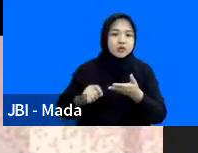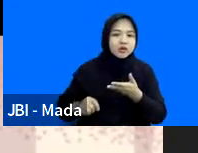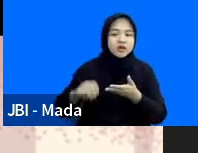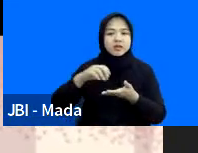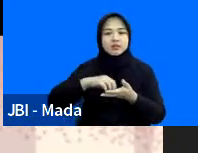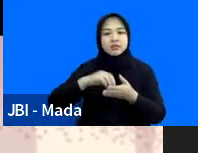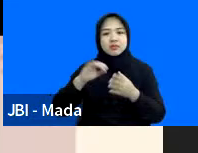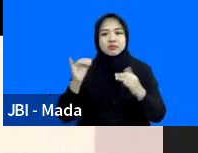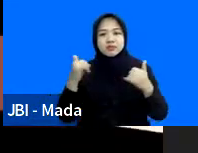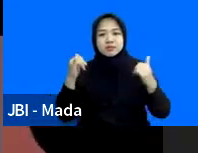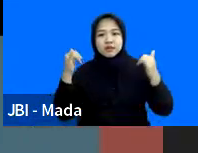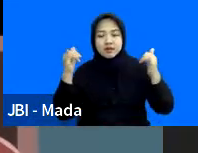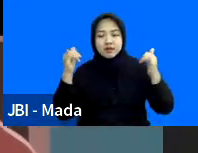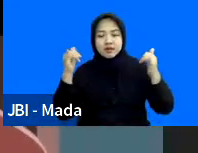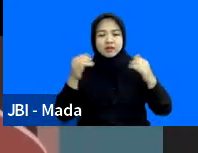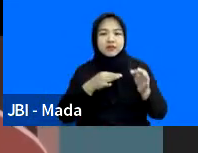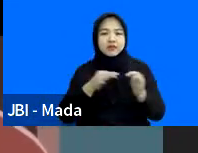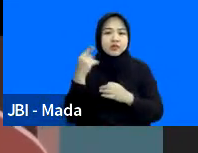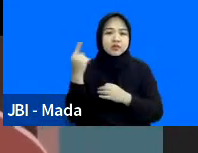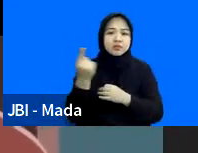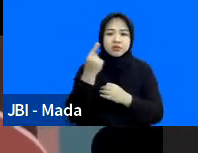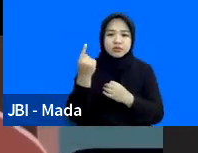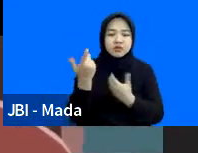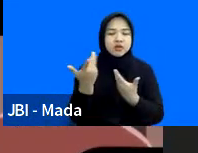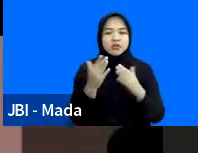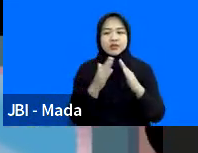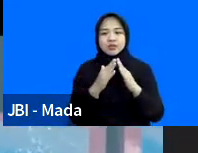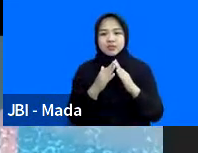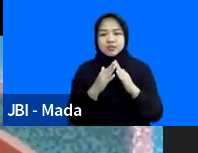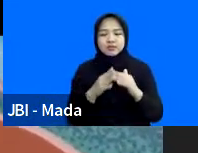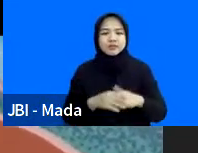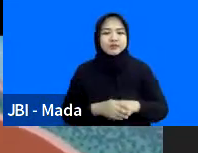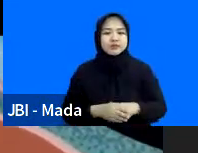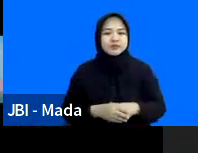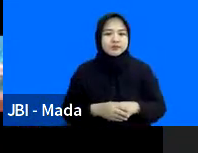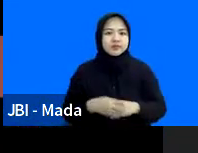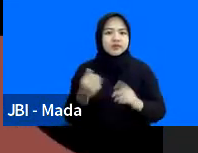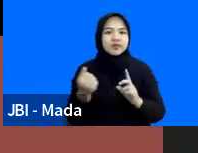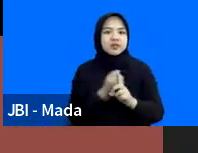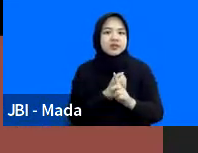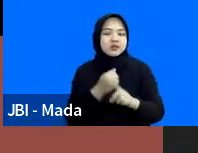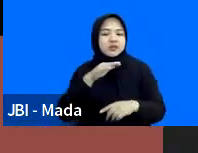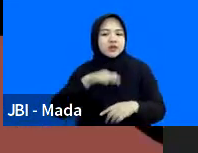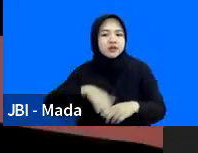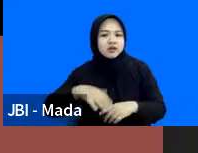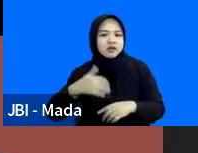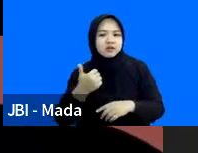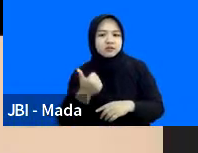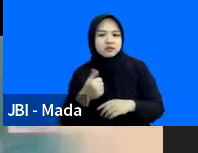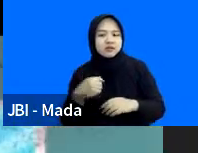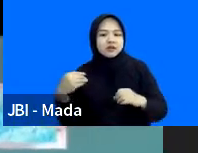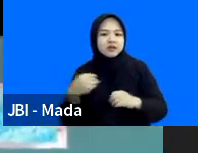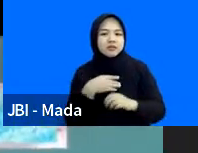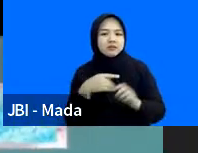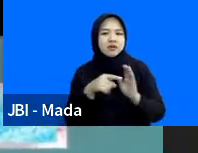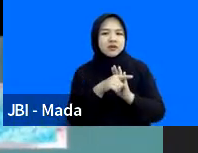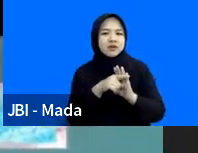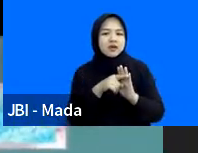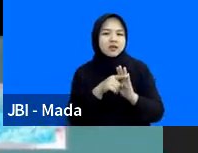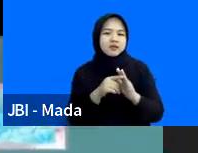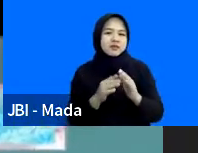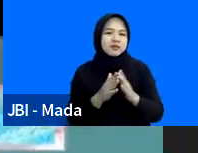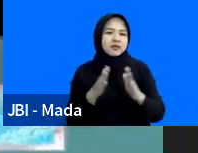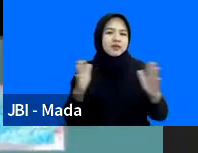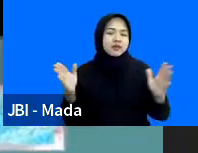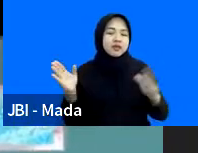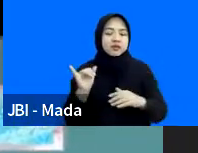atau fasilitas publik lainnya, bahkan di rumah. Kekerasan terhadap anak dapat menyebabkan dampak negatif yang berkepanjangan,